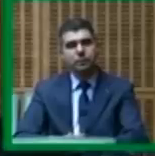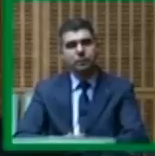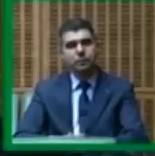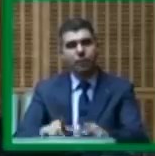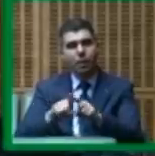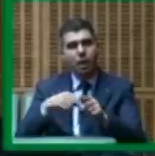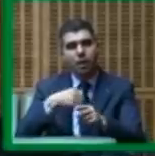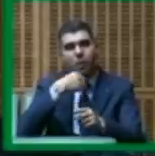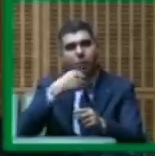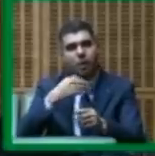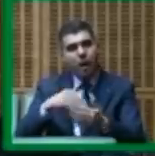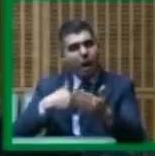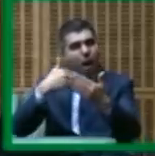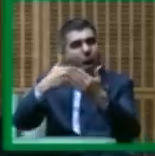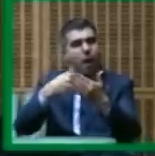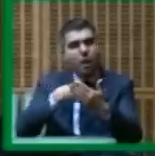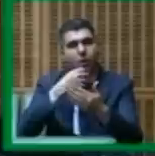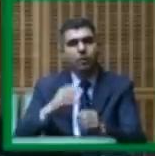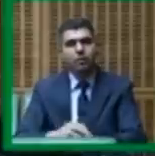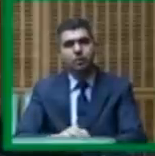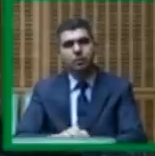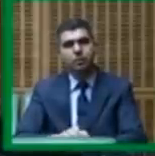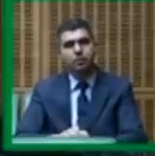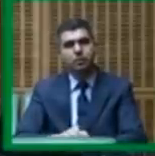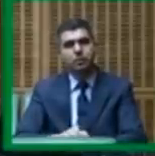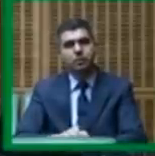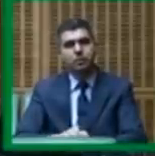كلمة أخيرة بغيت نختم بها الإخوة